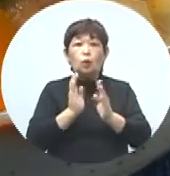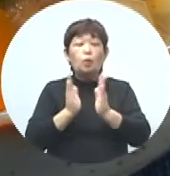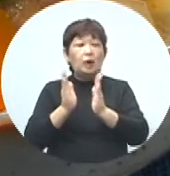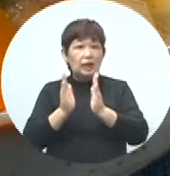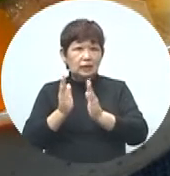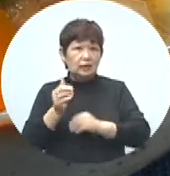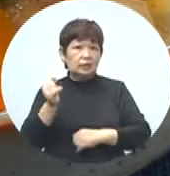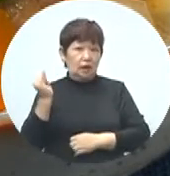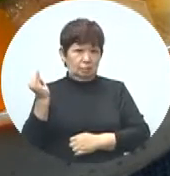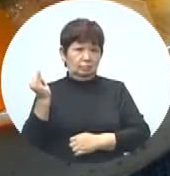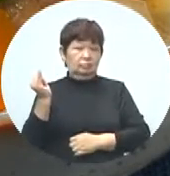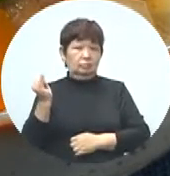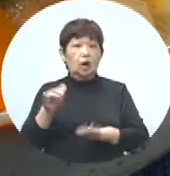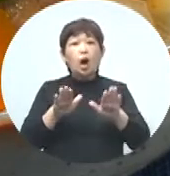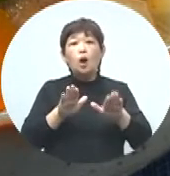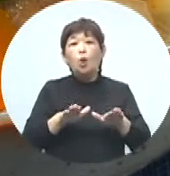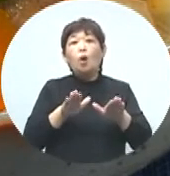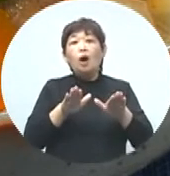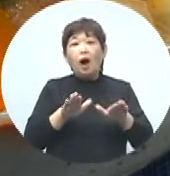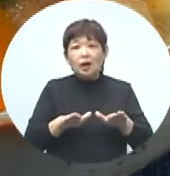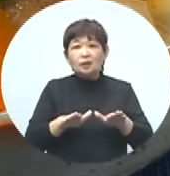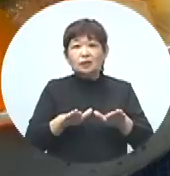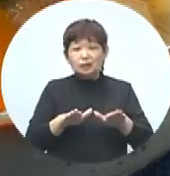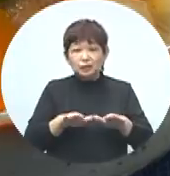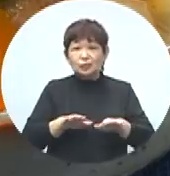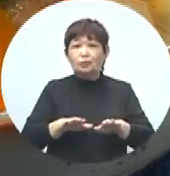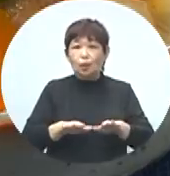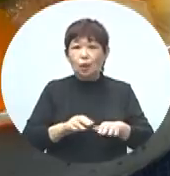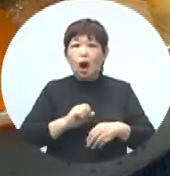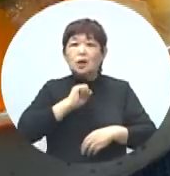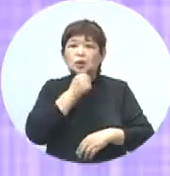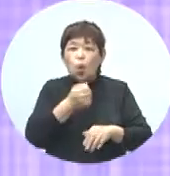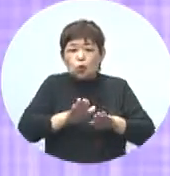今回作る料理はコリンキーの焼酎漬け。